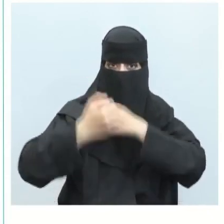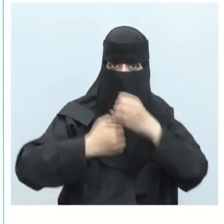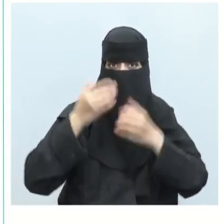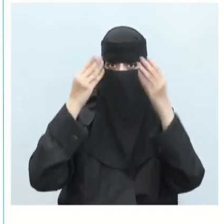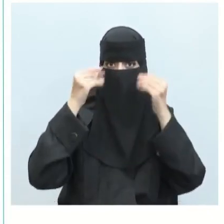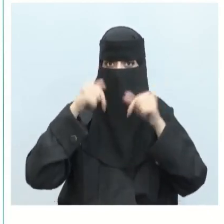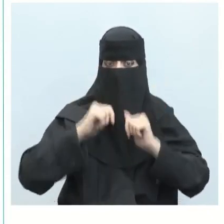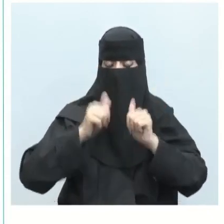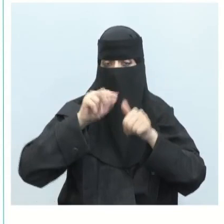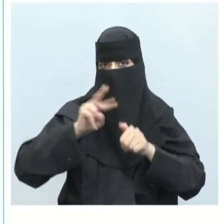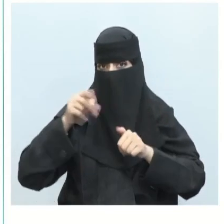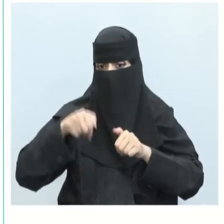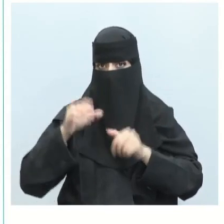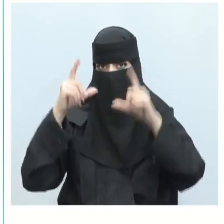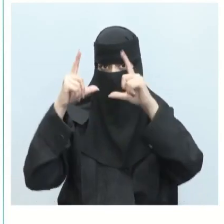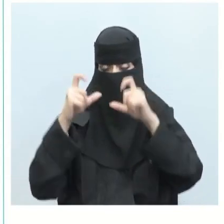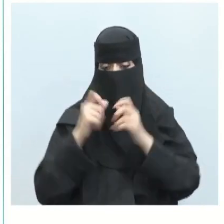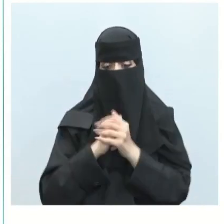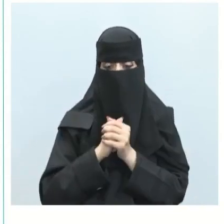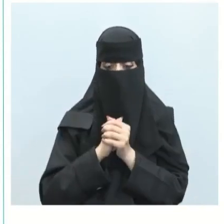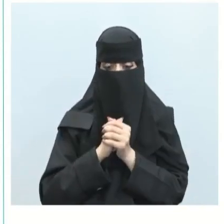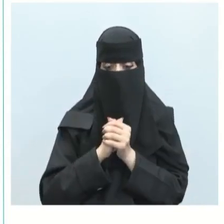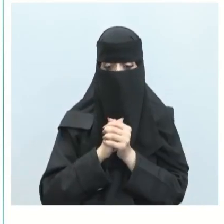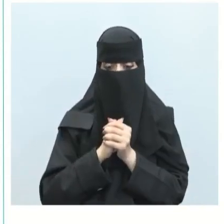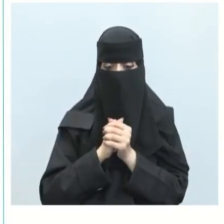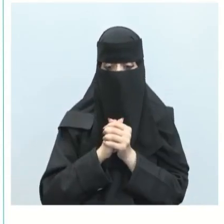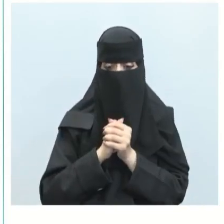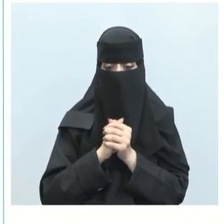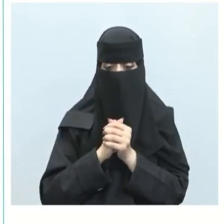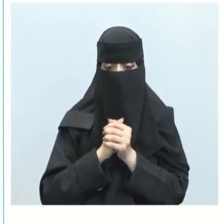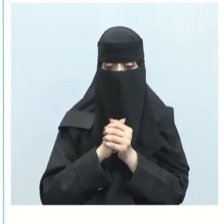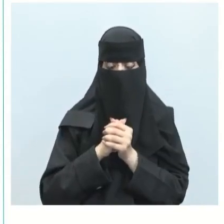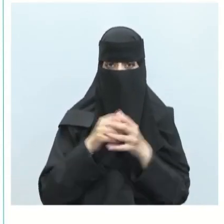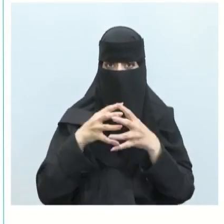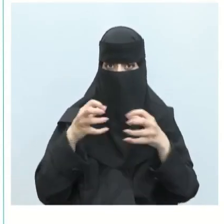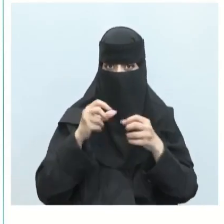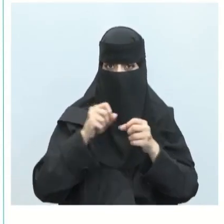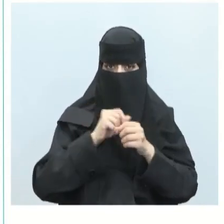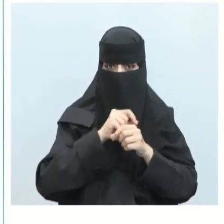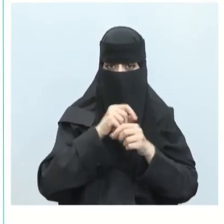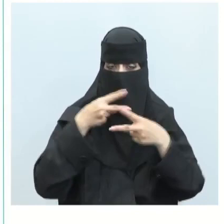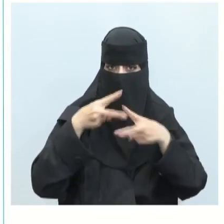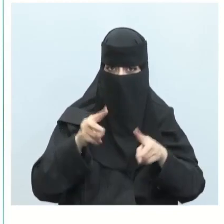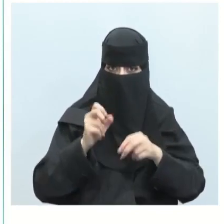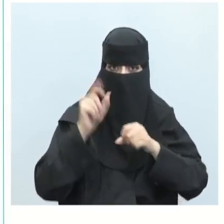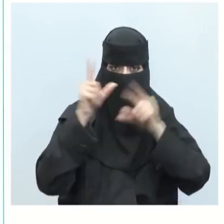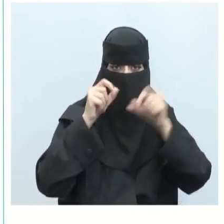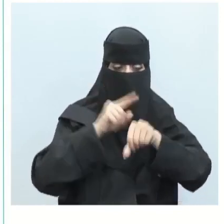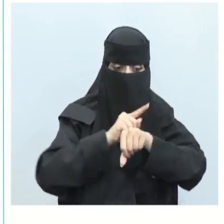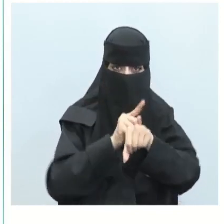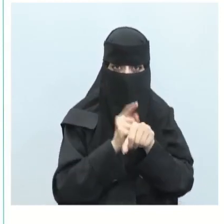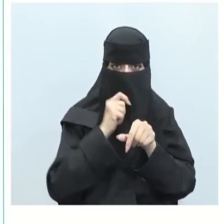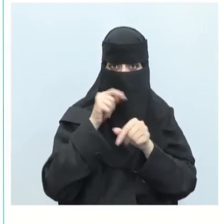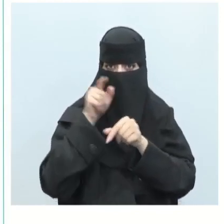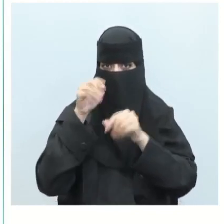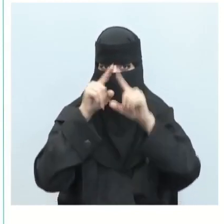بها ونقوم بالضغط على كابتشر تصفح الانترنت لبضع دقائق عن طريق فتح بعض مواقع الويب